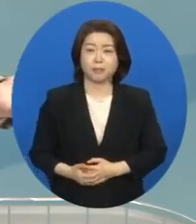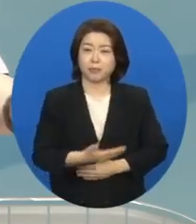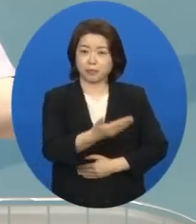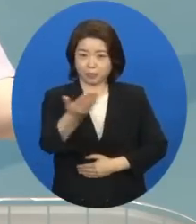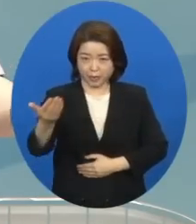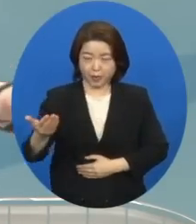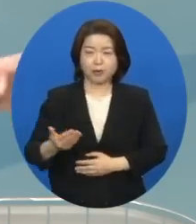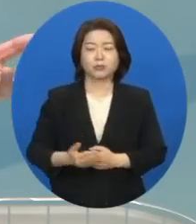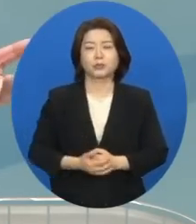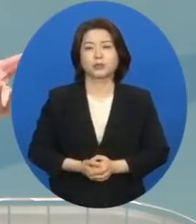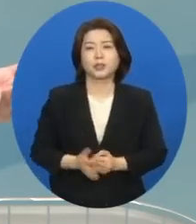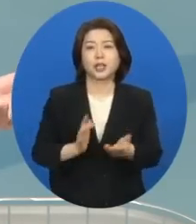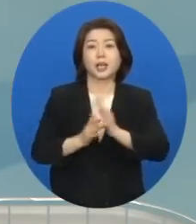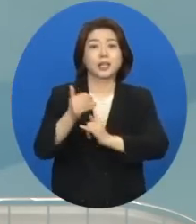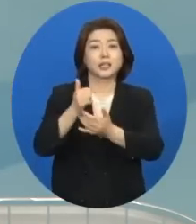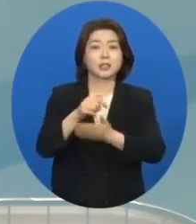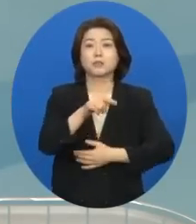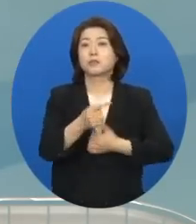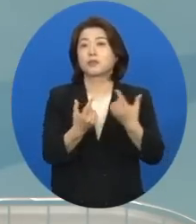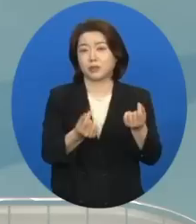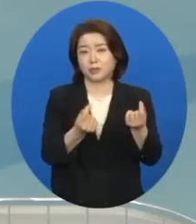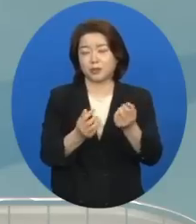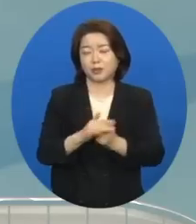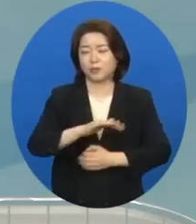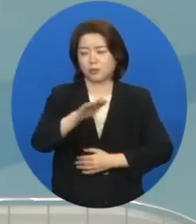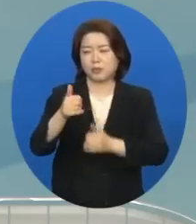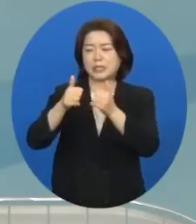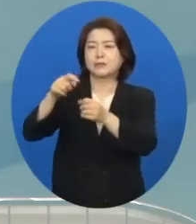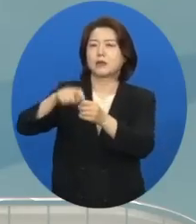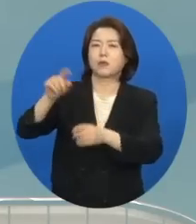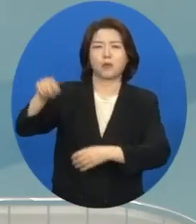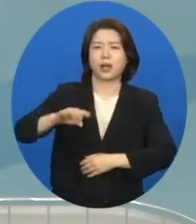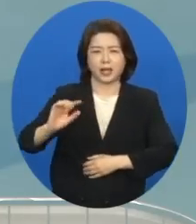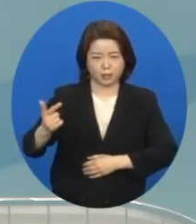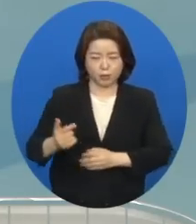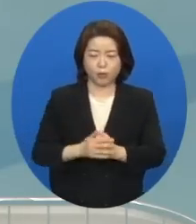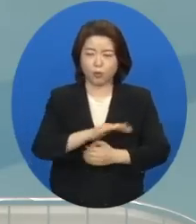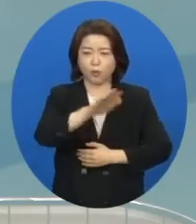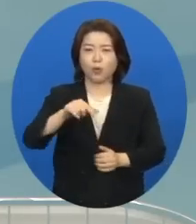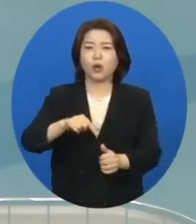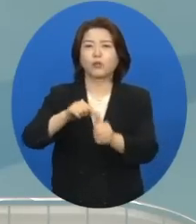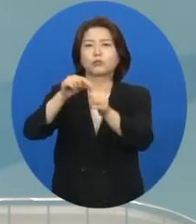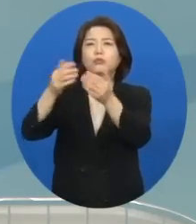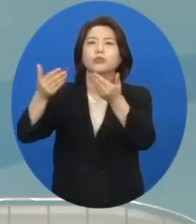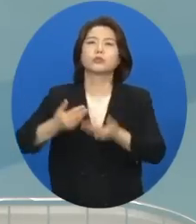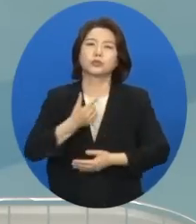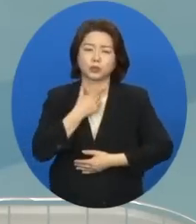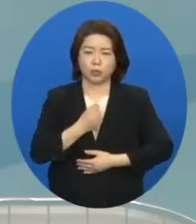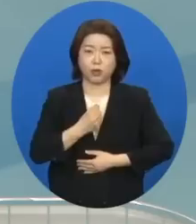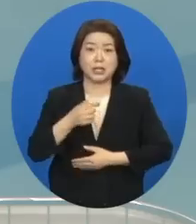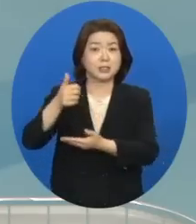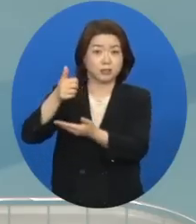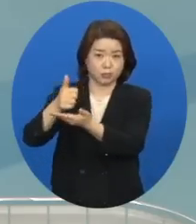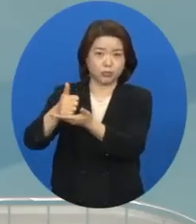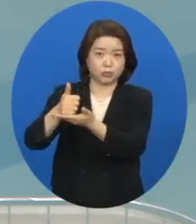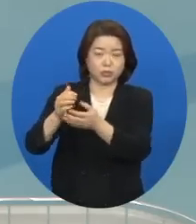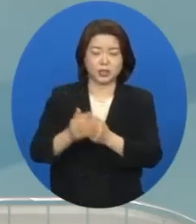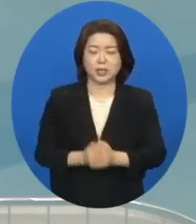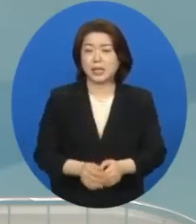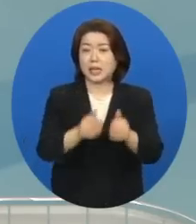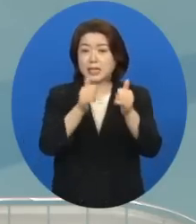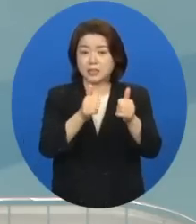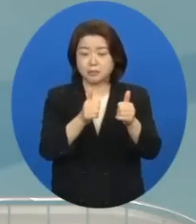여러분, 예수님은 이처럼 우리를 심판하려고 하지 않고 우리를 구원하려고 하시는 분이지만